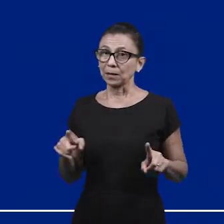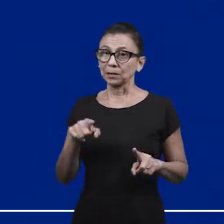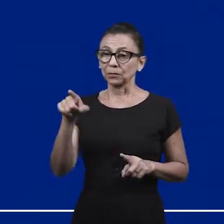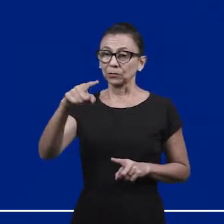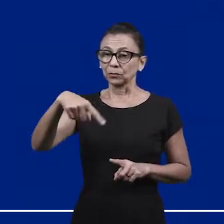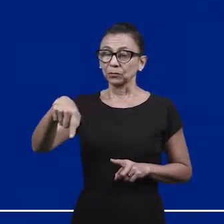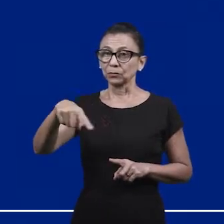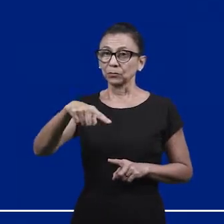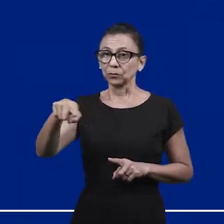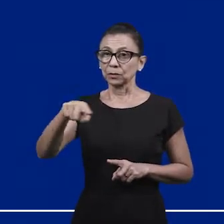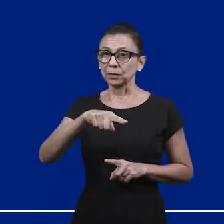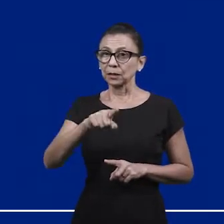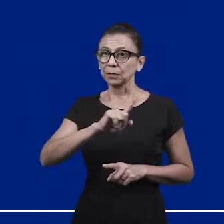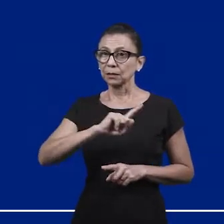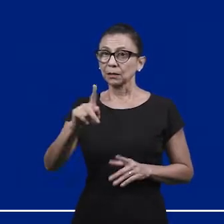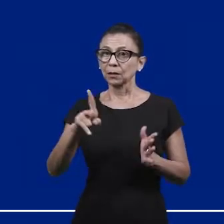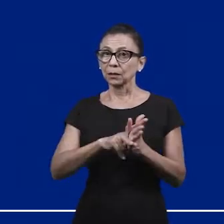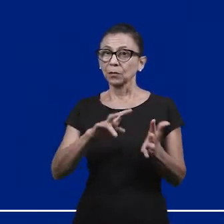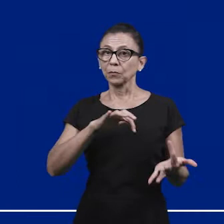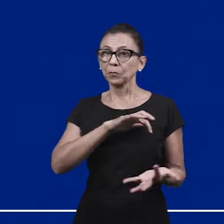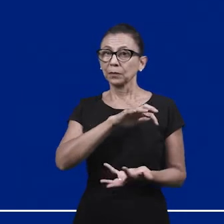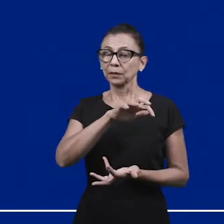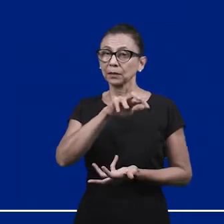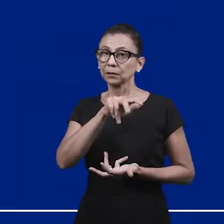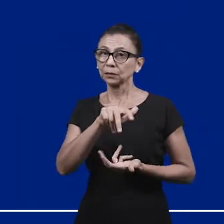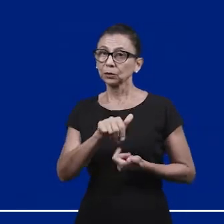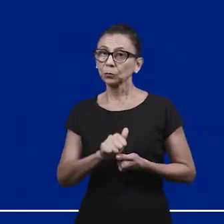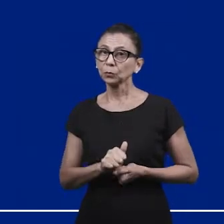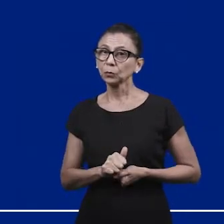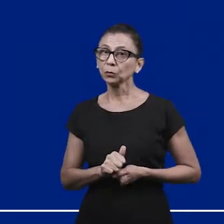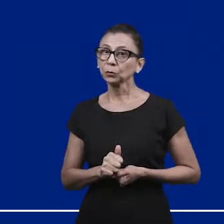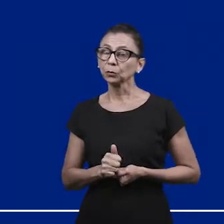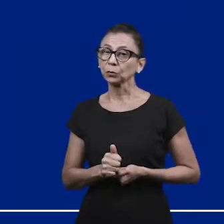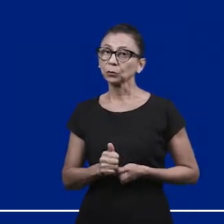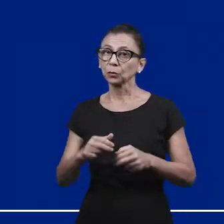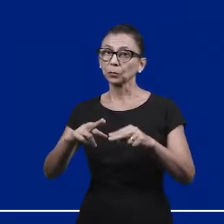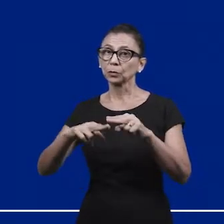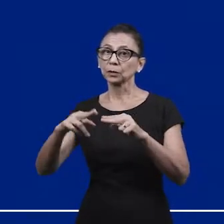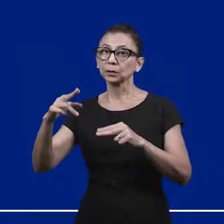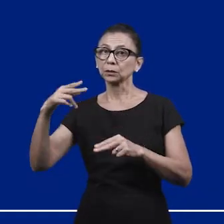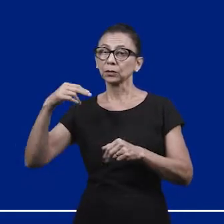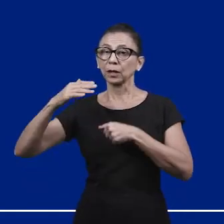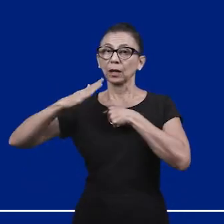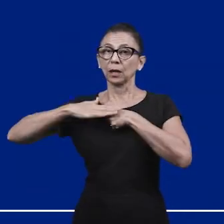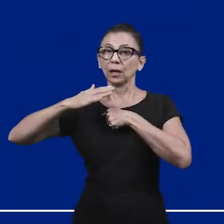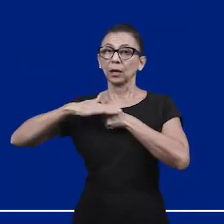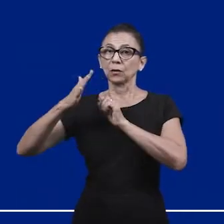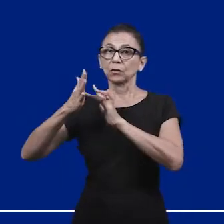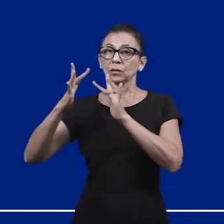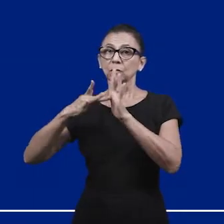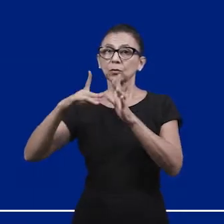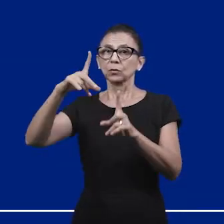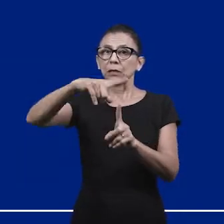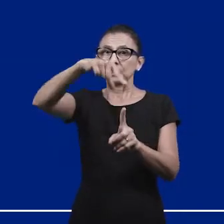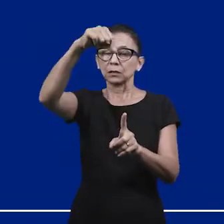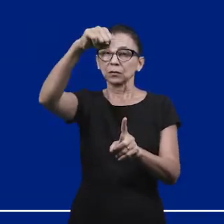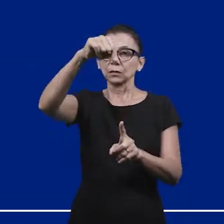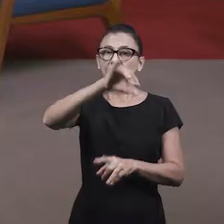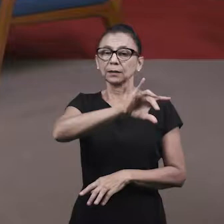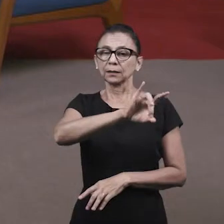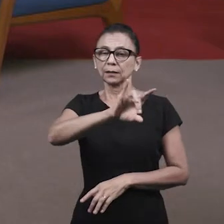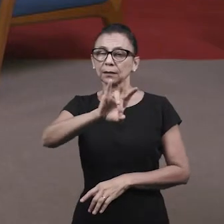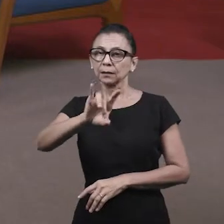si vous seriez du monde, le monde aimerait ce qui était à lui. Mais parce que vous n'êtes pas du monde, avant, je vous